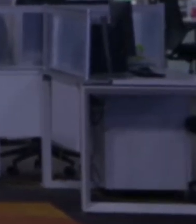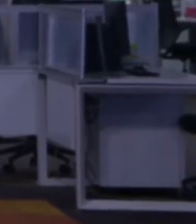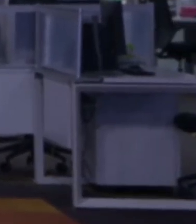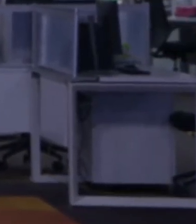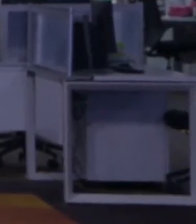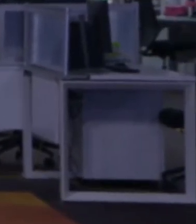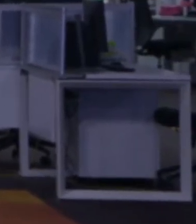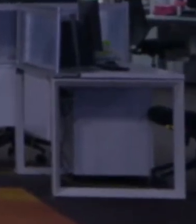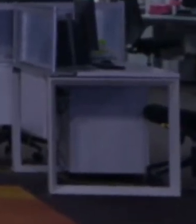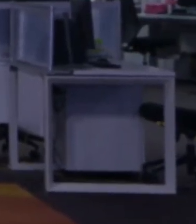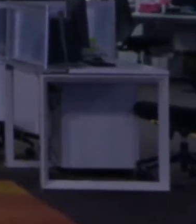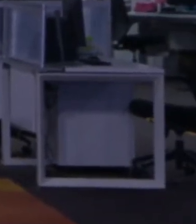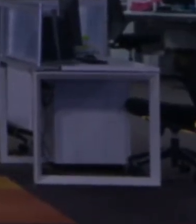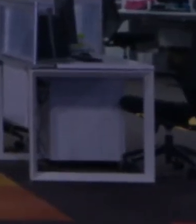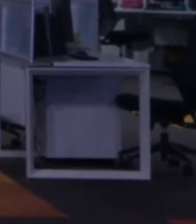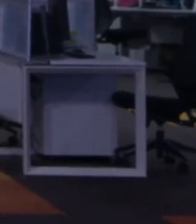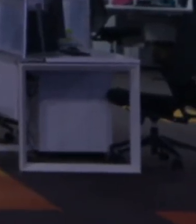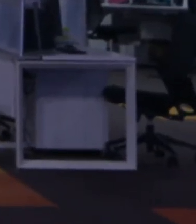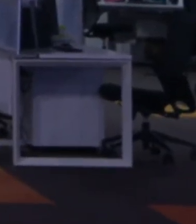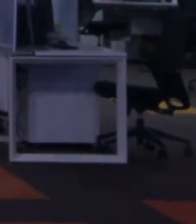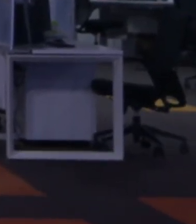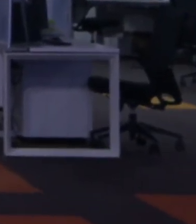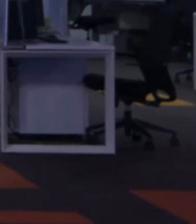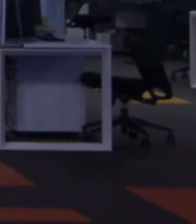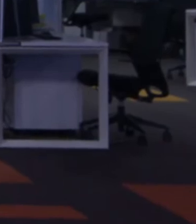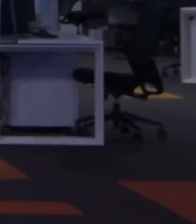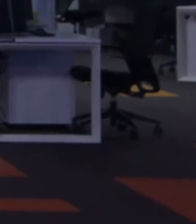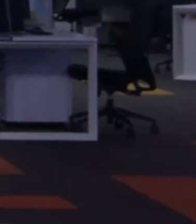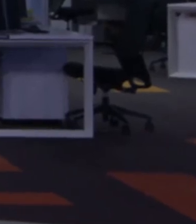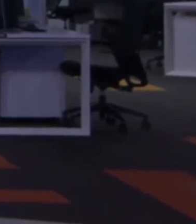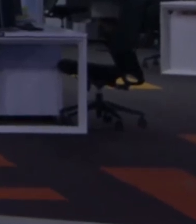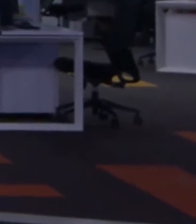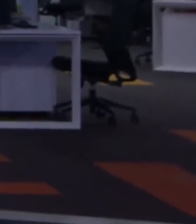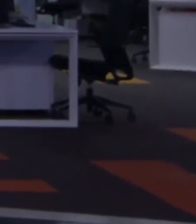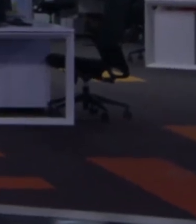Ashati Osman untuk paparan lebih komprehensif. Malaysia Madani, dekat perpaduan, penuhi.